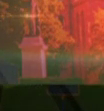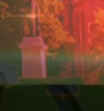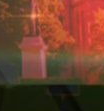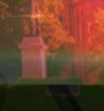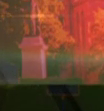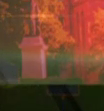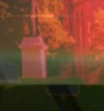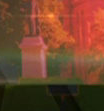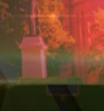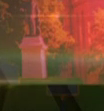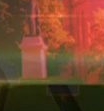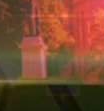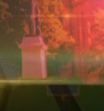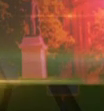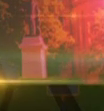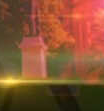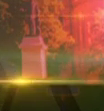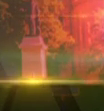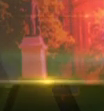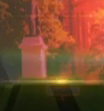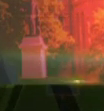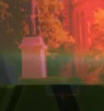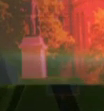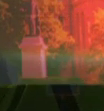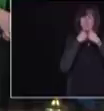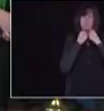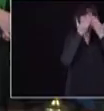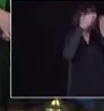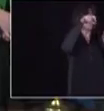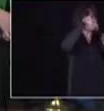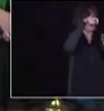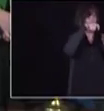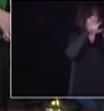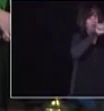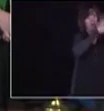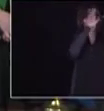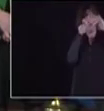दे विच स्की हिल्स भी बंद रहेगी। प्रोविंस पद्धर दे इस लॉकडाउन दौरान कैनेडा विच ही